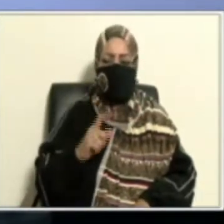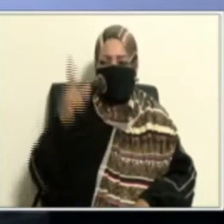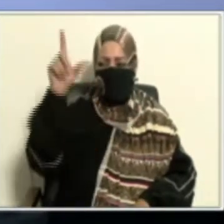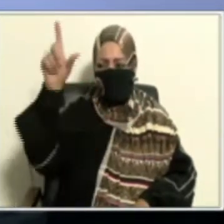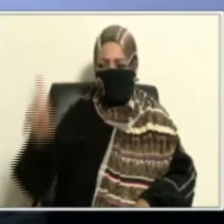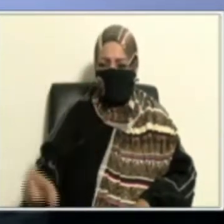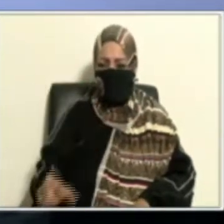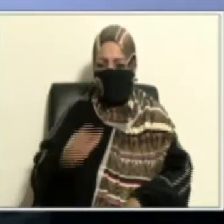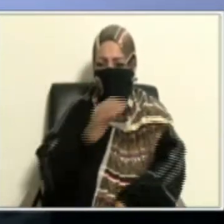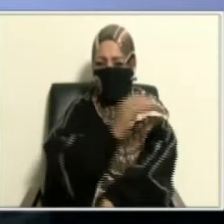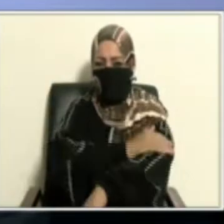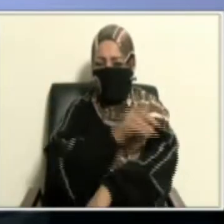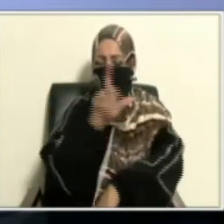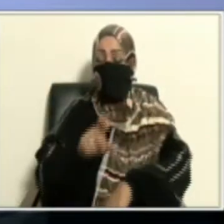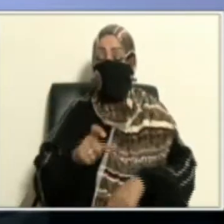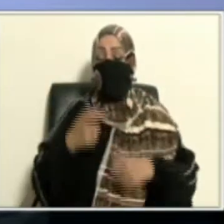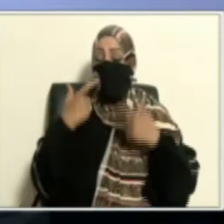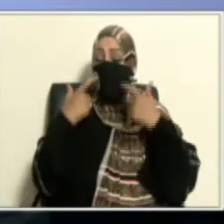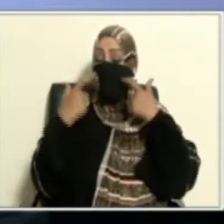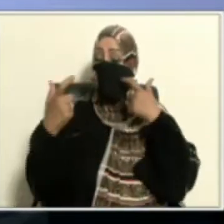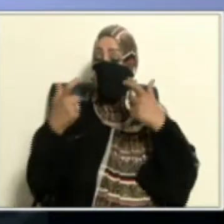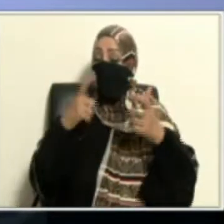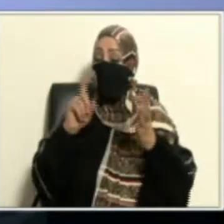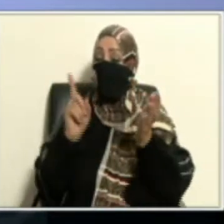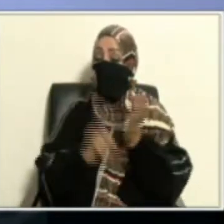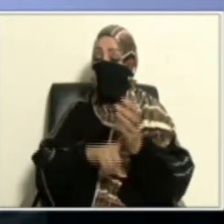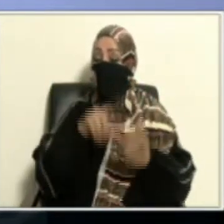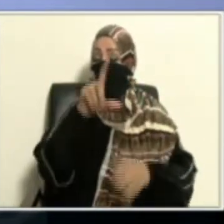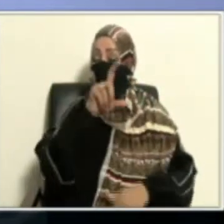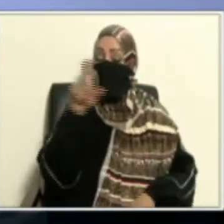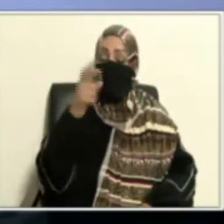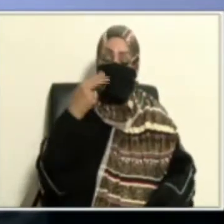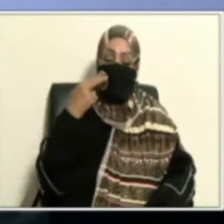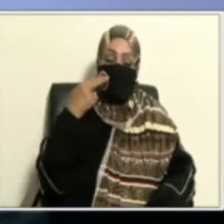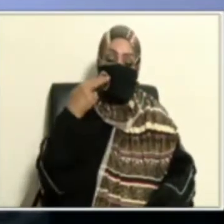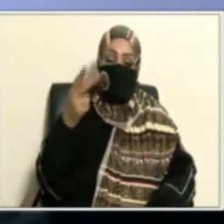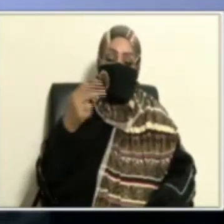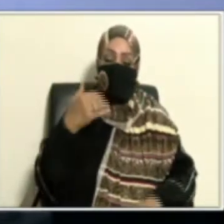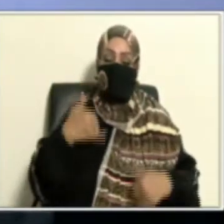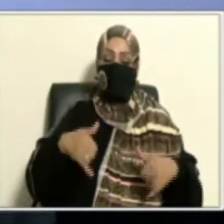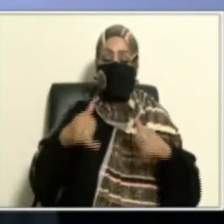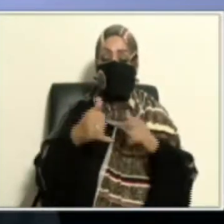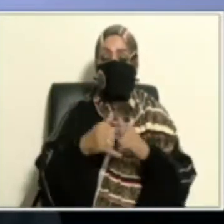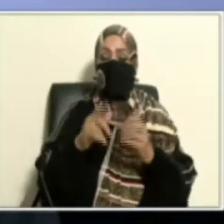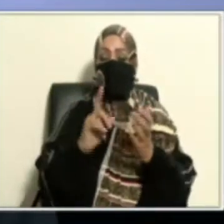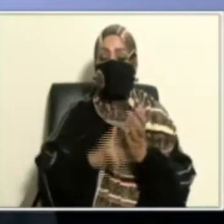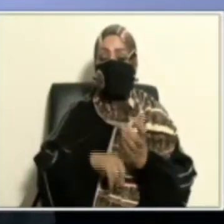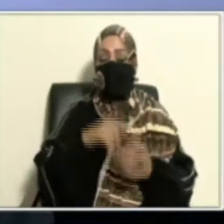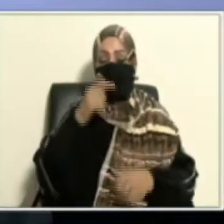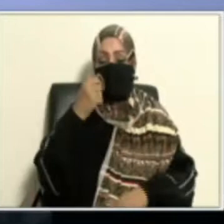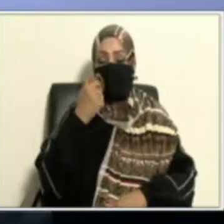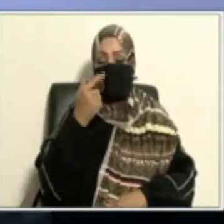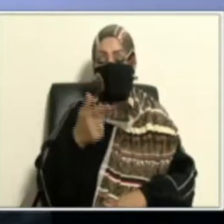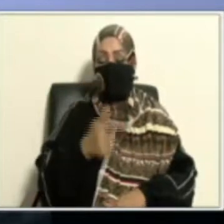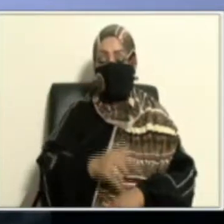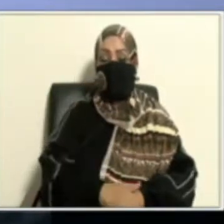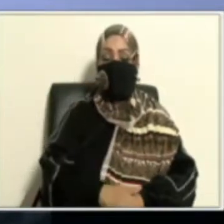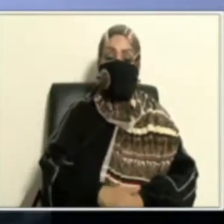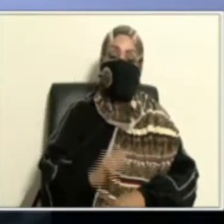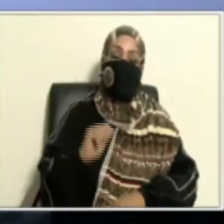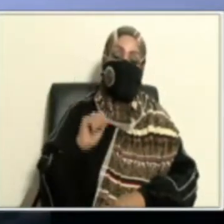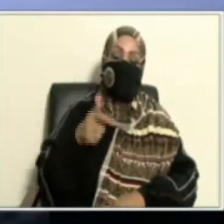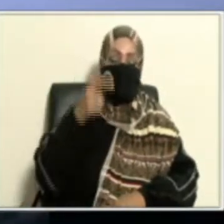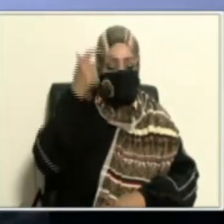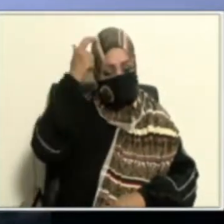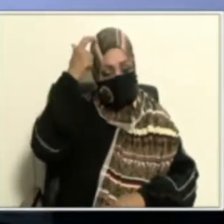هذا الأمر. الأمر الثاني، كي لا يكون هذا البيع ذريعة صريحة إلى الربا،